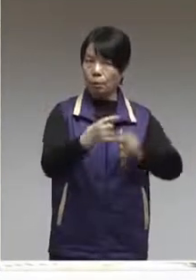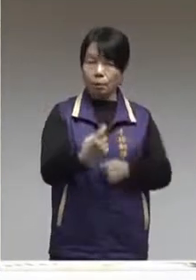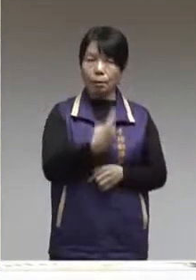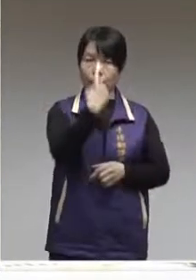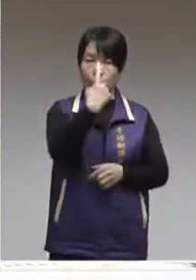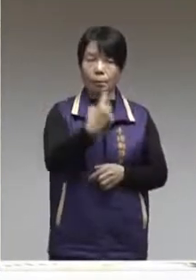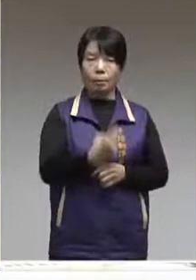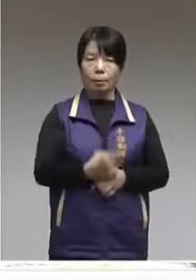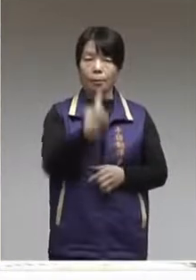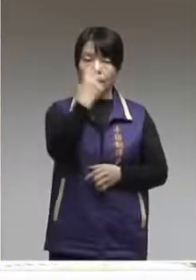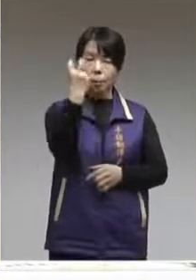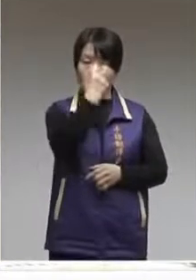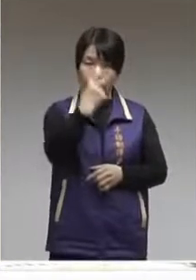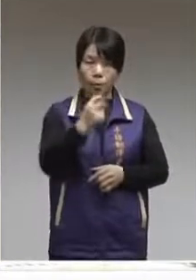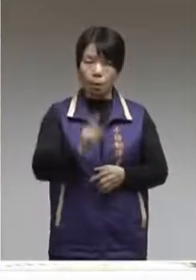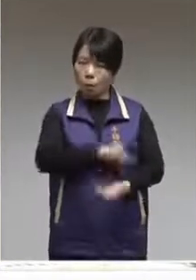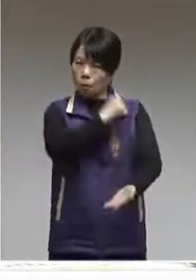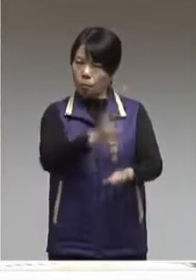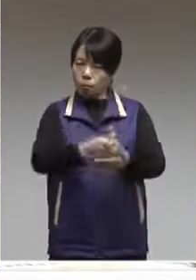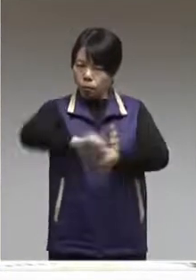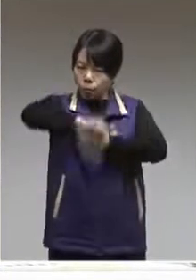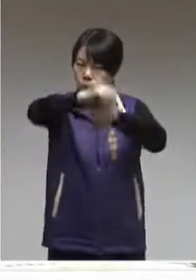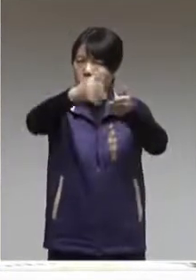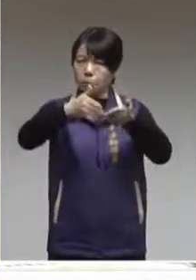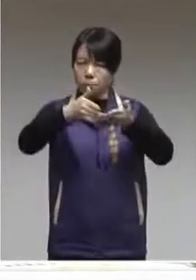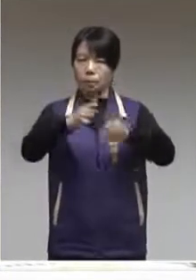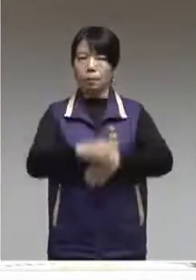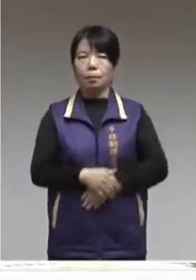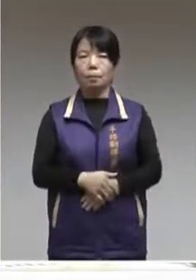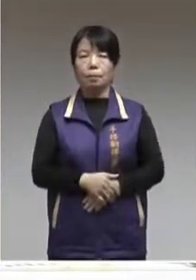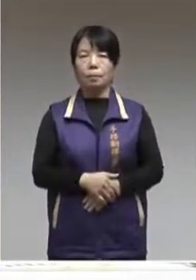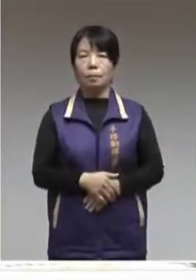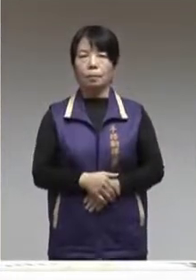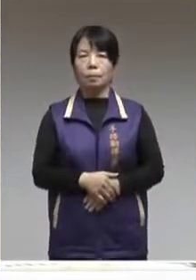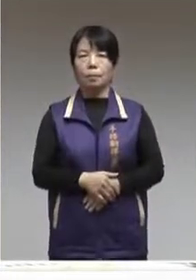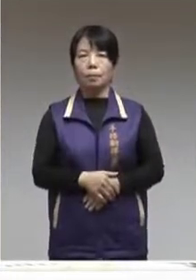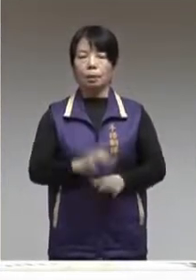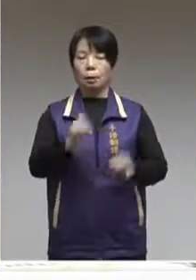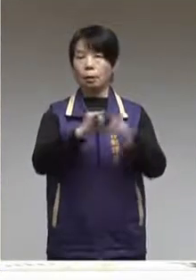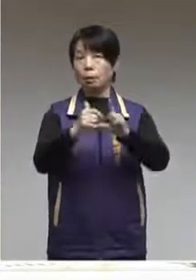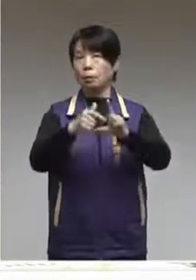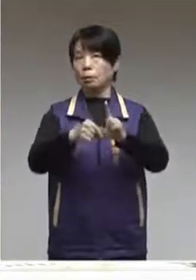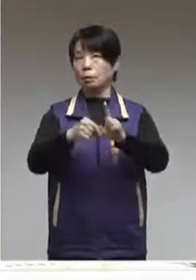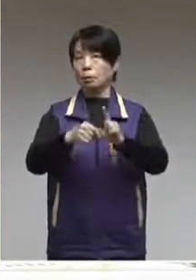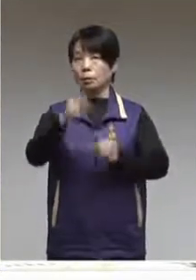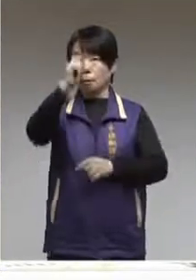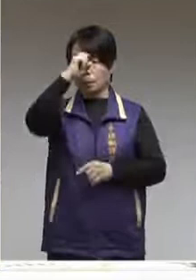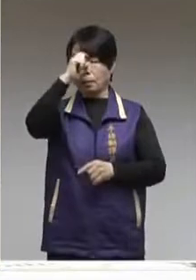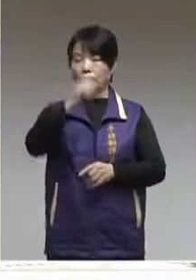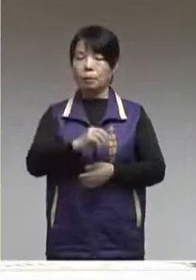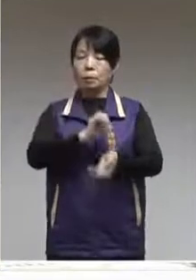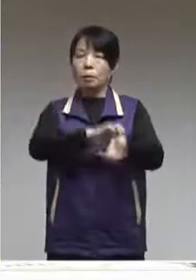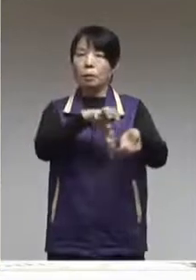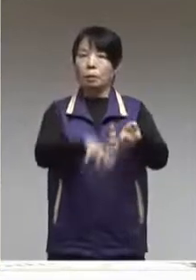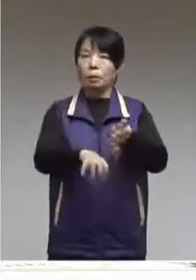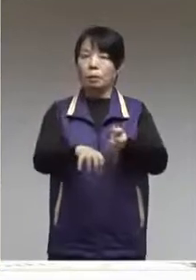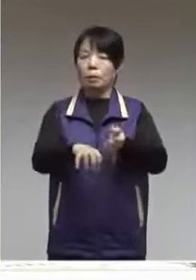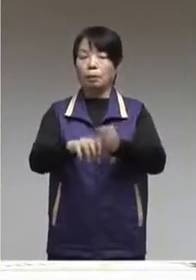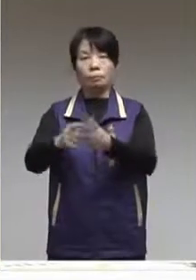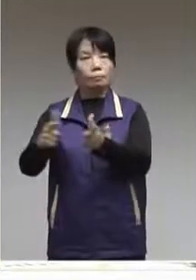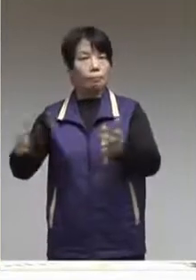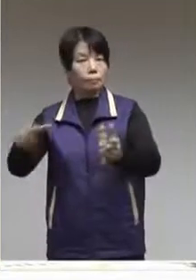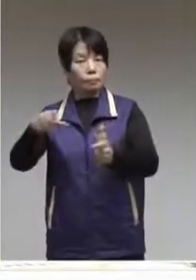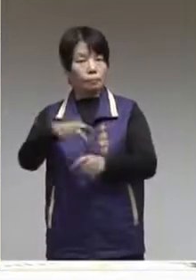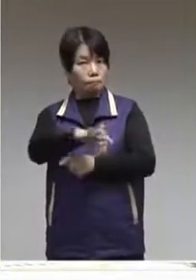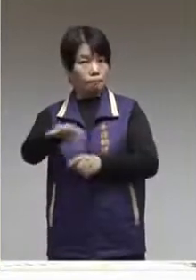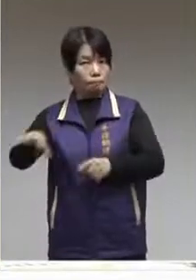的量能要增加，简单讲就是一句话，就是这样，就是社区我们希望说我们的医院诊所，好，可以